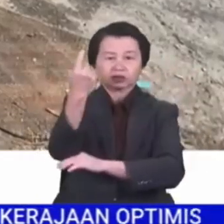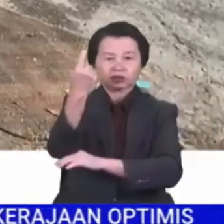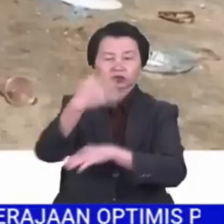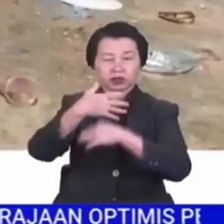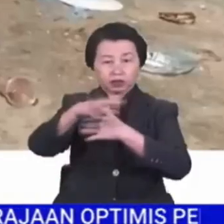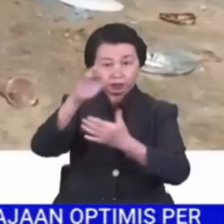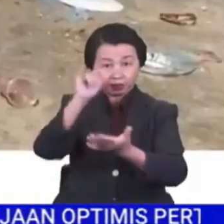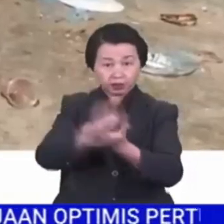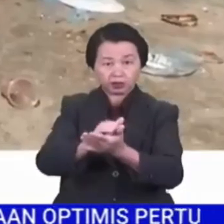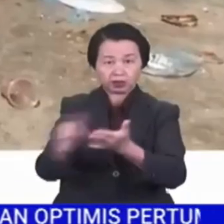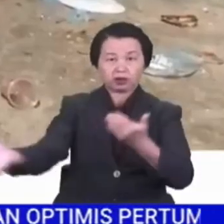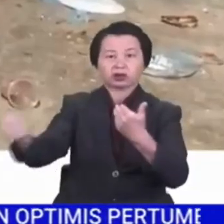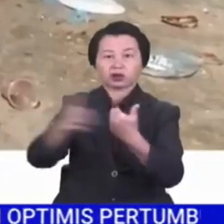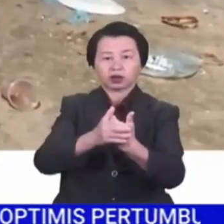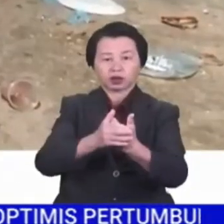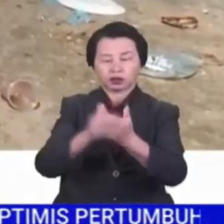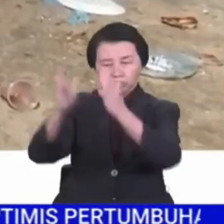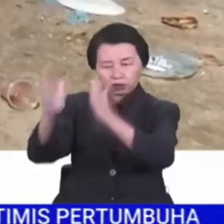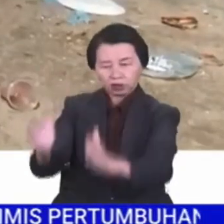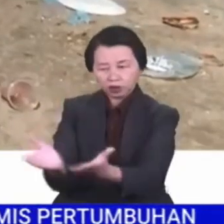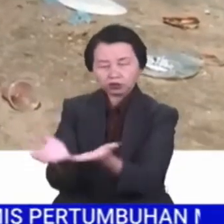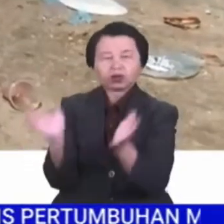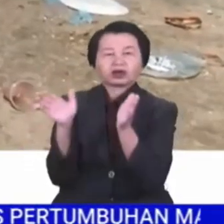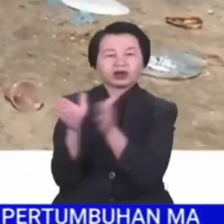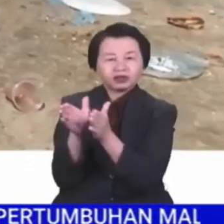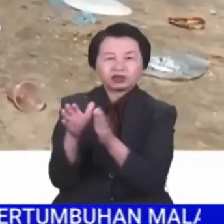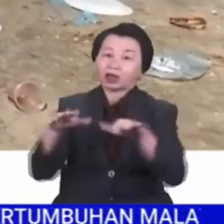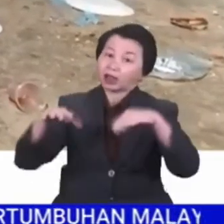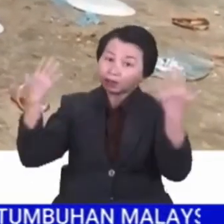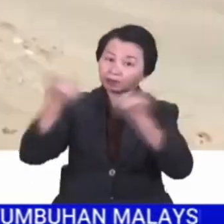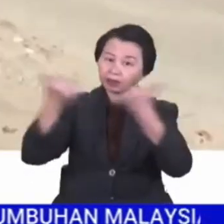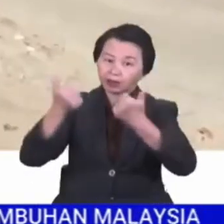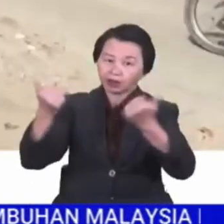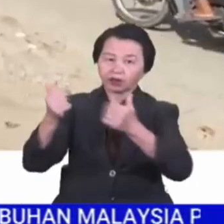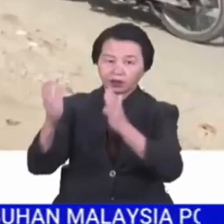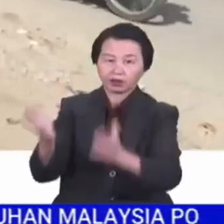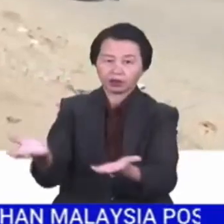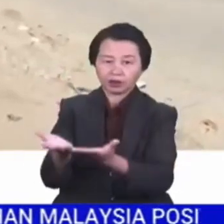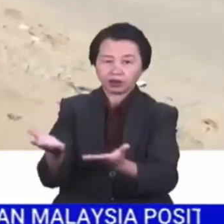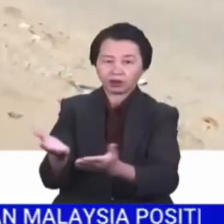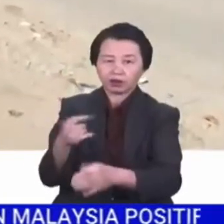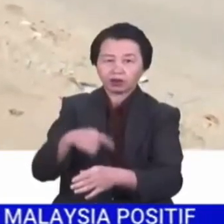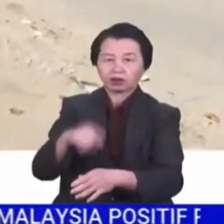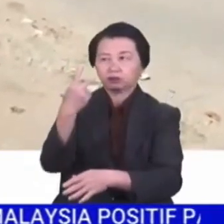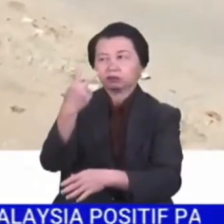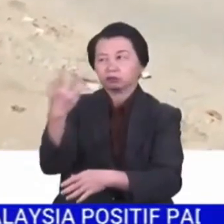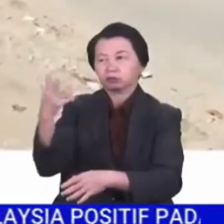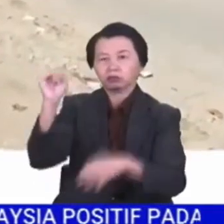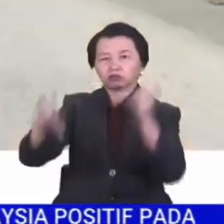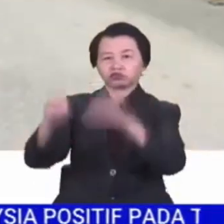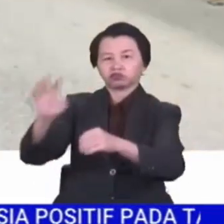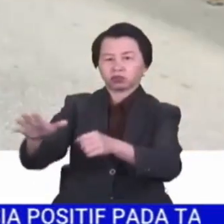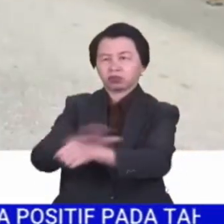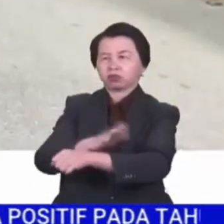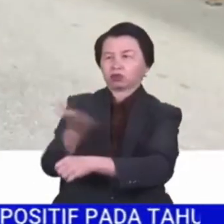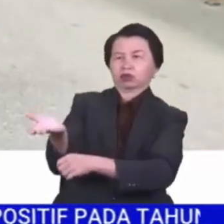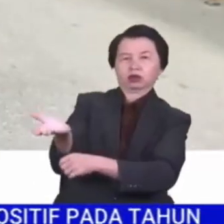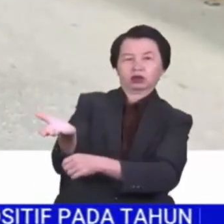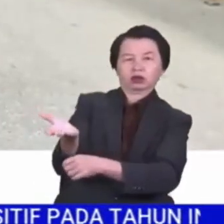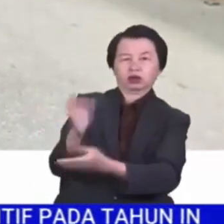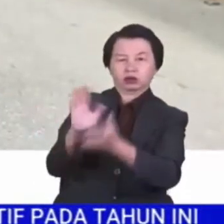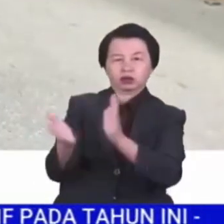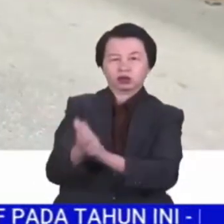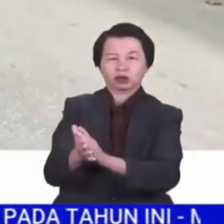Lepas pada ini, kembali kepada tong sampah yang kecil yang sahnya memang tak seberapa, setakat masuk 2-3 plastik sudah penuh. Ini